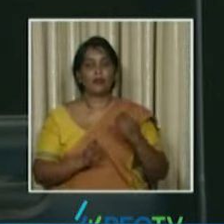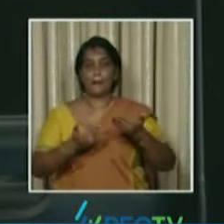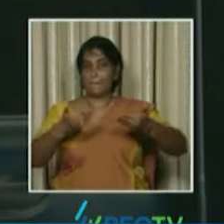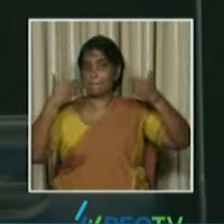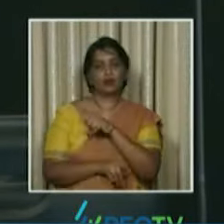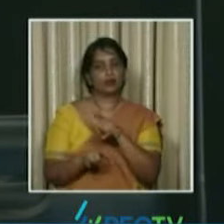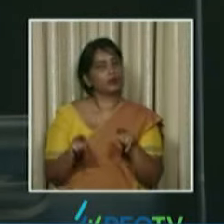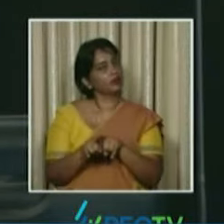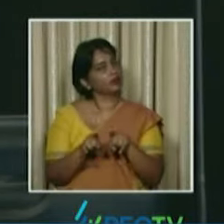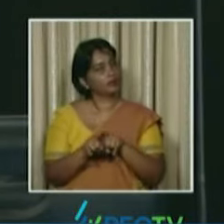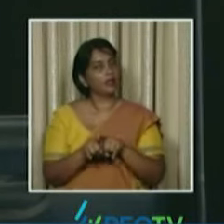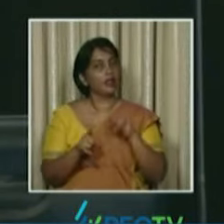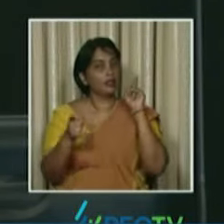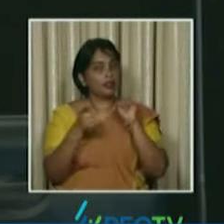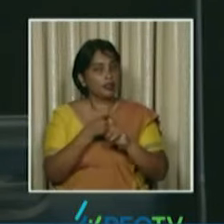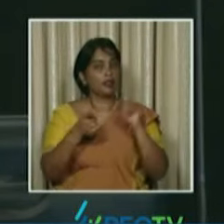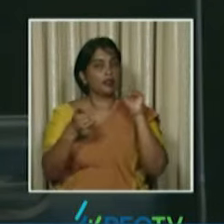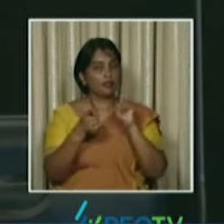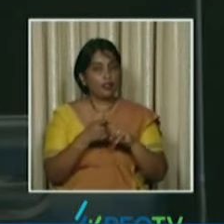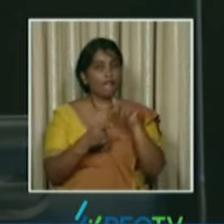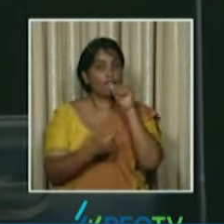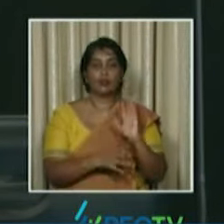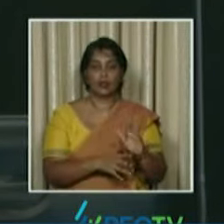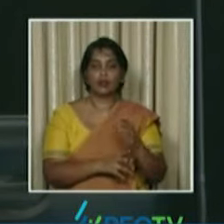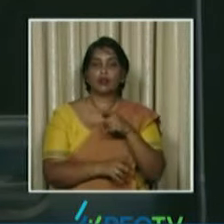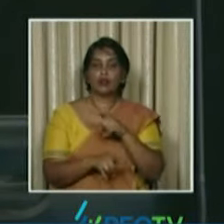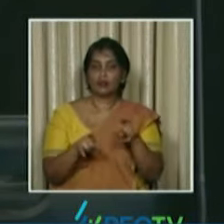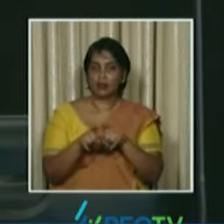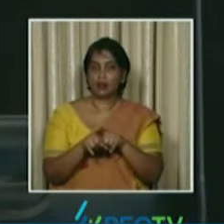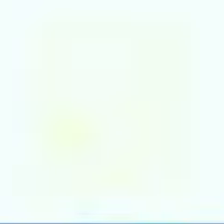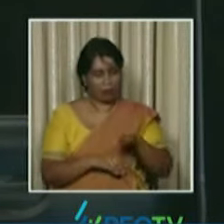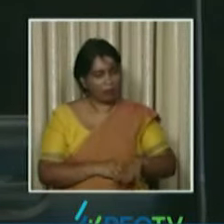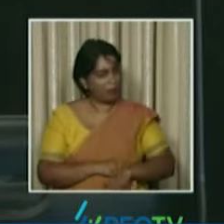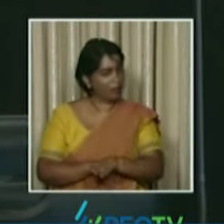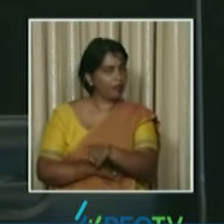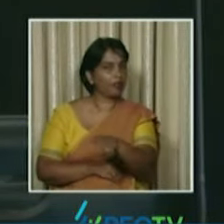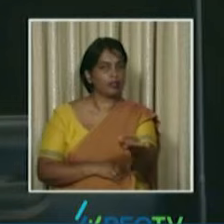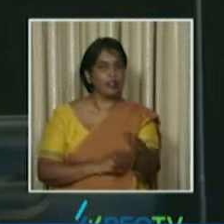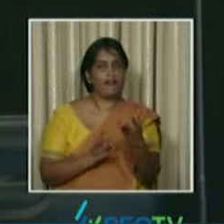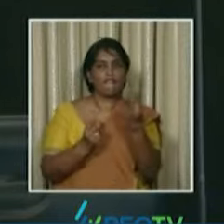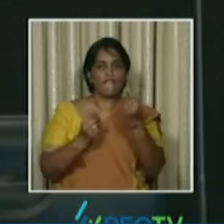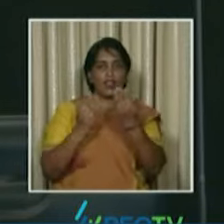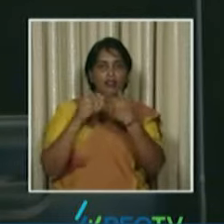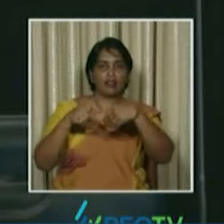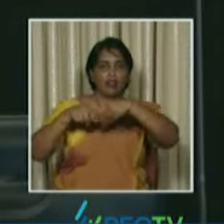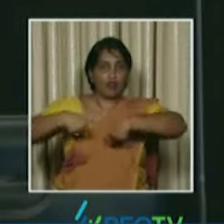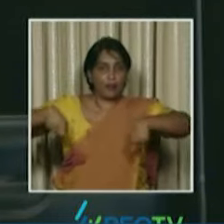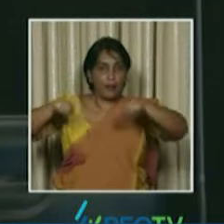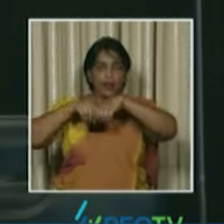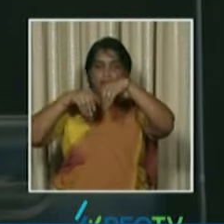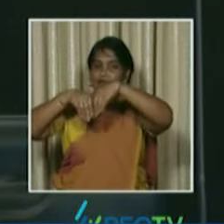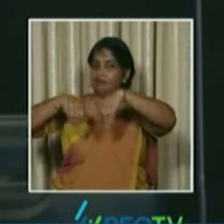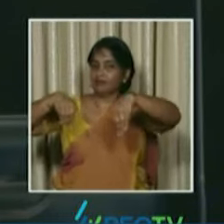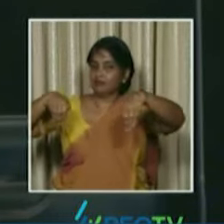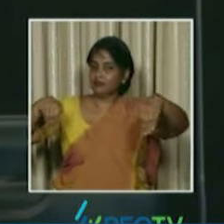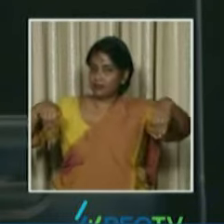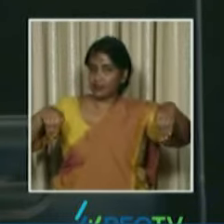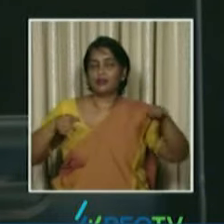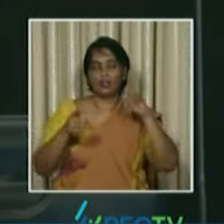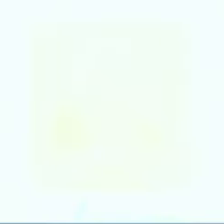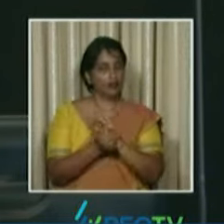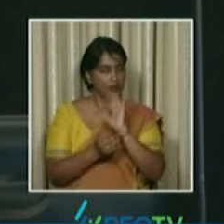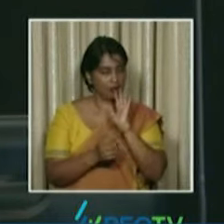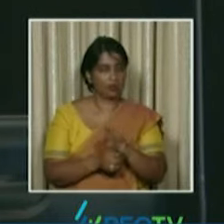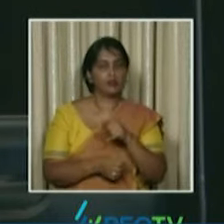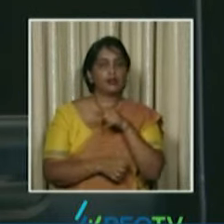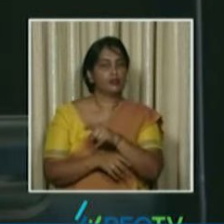තමයි නරඹන්න ඉන්න ඕනේ. තරගෙන් තරගයට වතුර දාන්න ඕන දොවිලි තියෙනවා නම්. සුළු බෙන්ඩ් එකක හරි වැලි කොට්ට දාලා ආරක්ෂක විධිවිධාන සේෆ්ටි දාලා